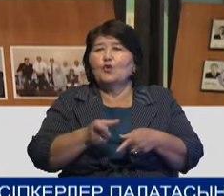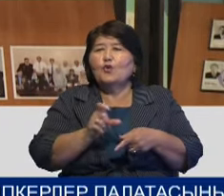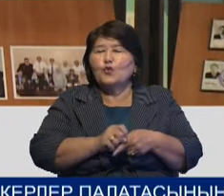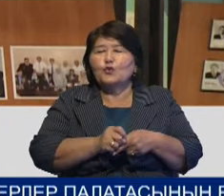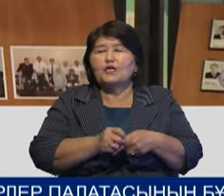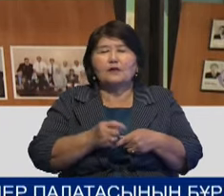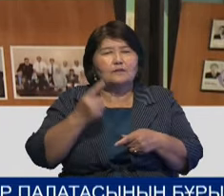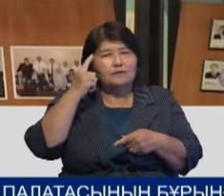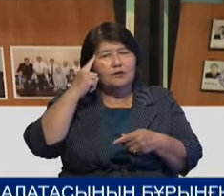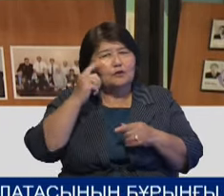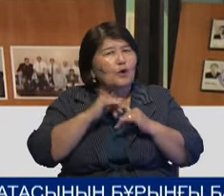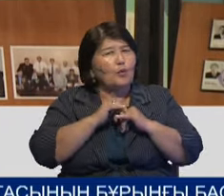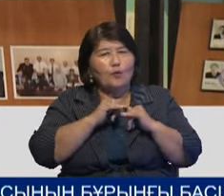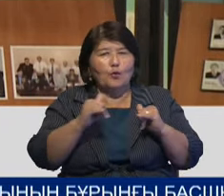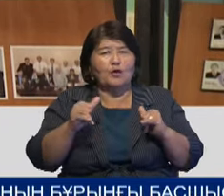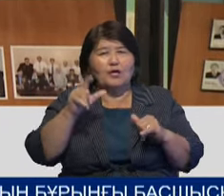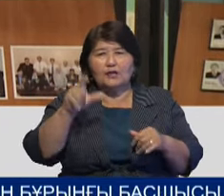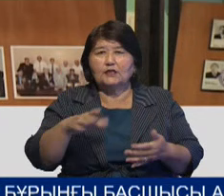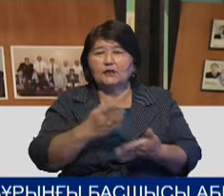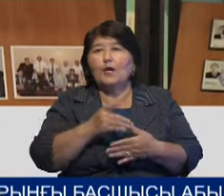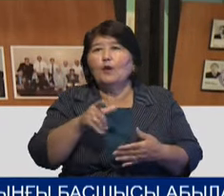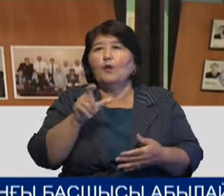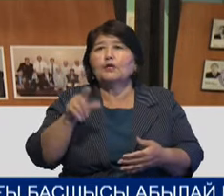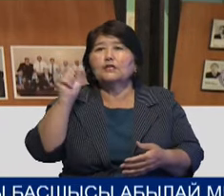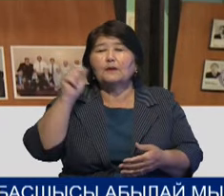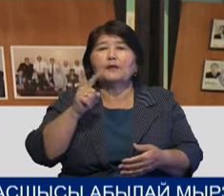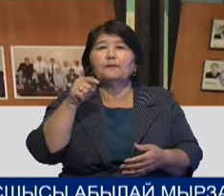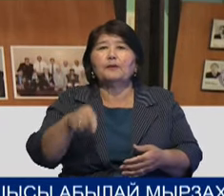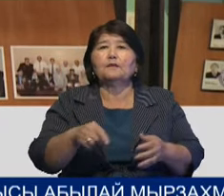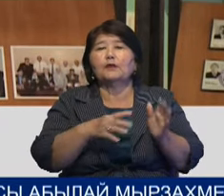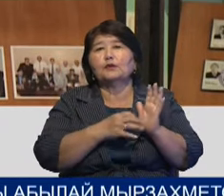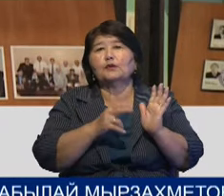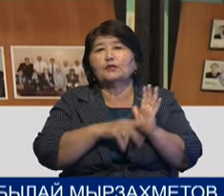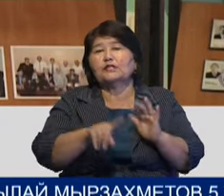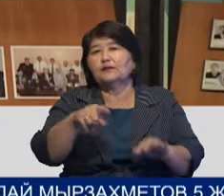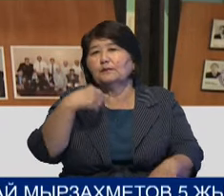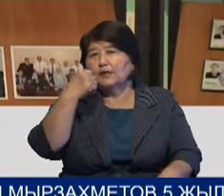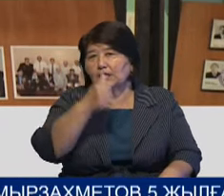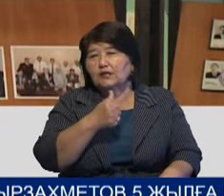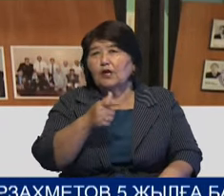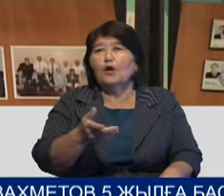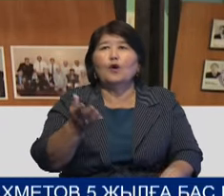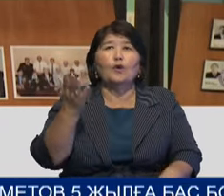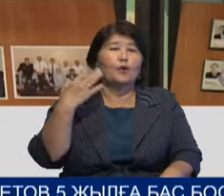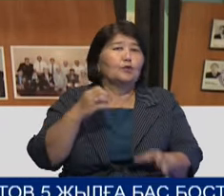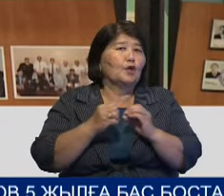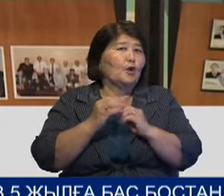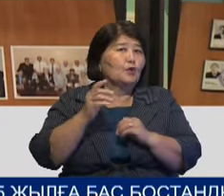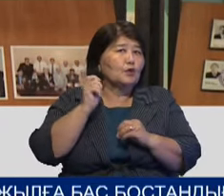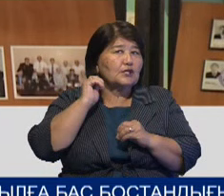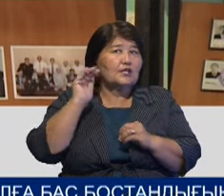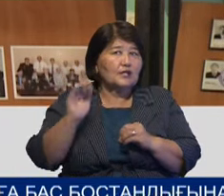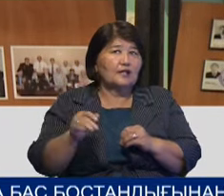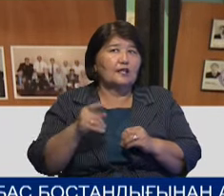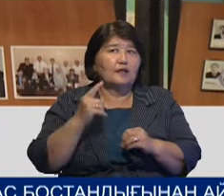терең ойлы кісі болды. Мен енді ол кісіні білетін 1981 жылы, мен ол кезде 33 жасында сол